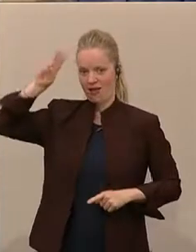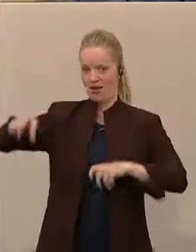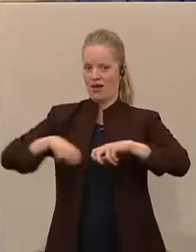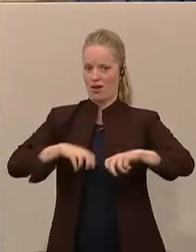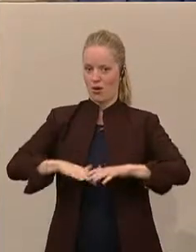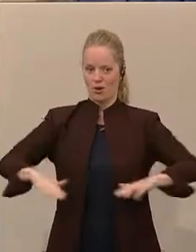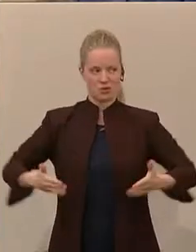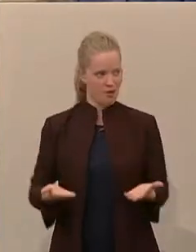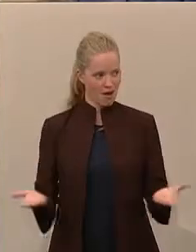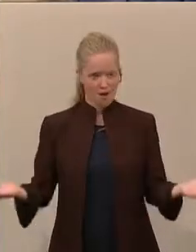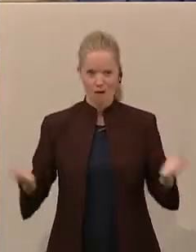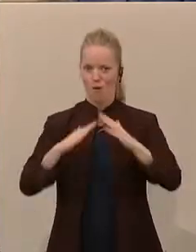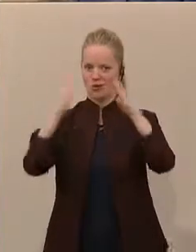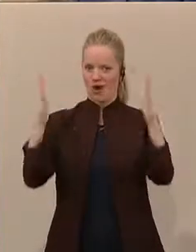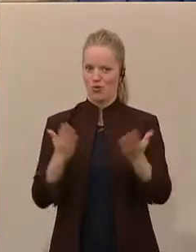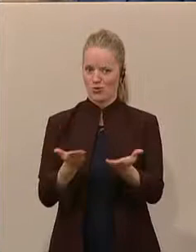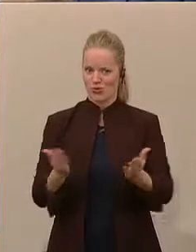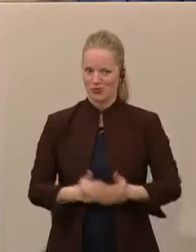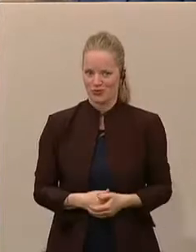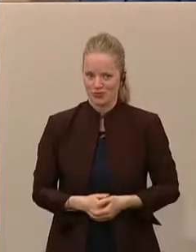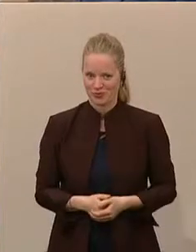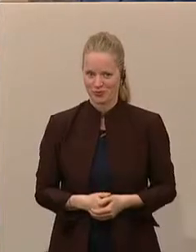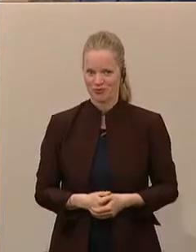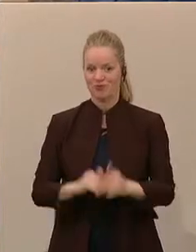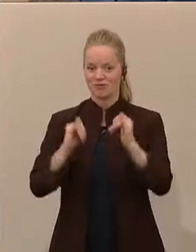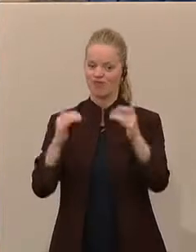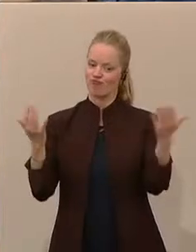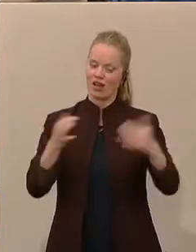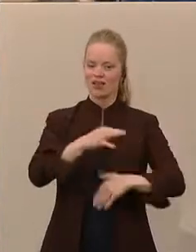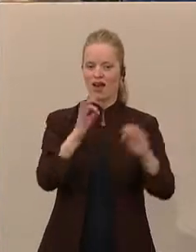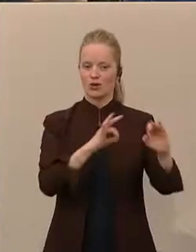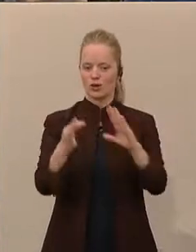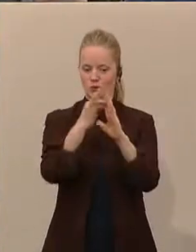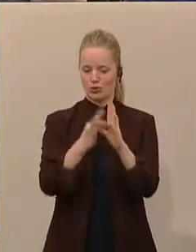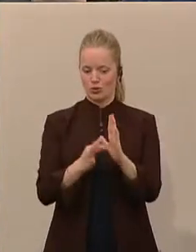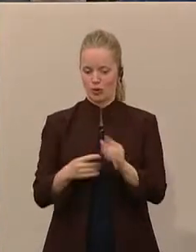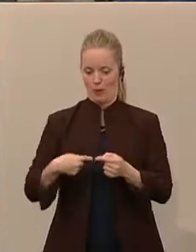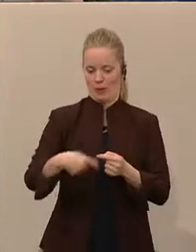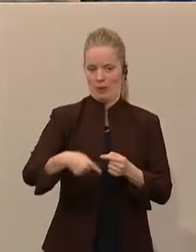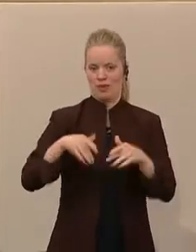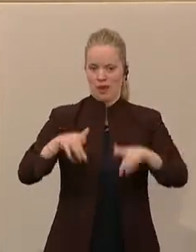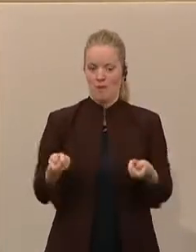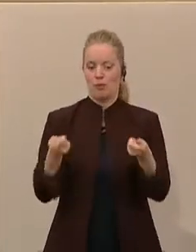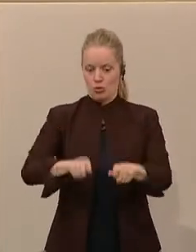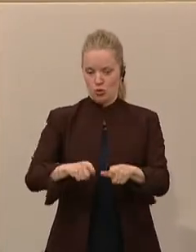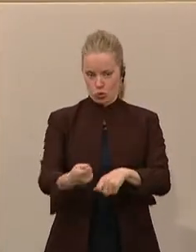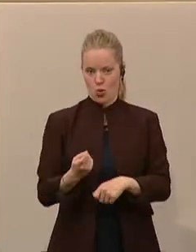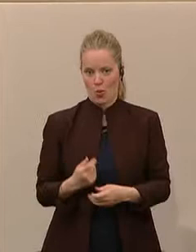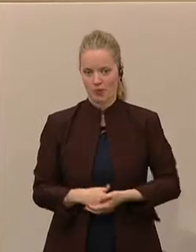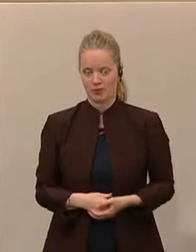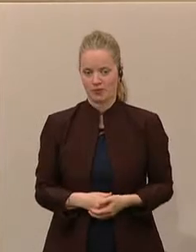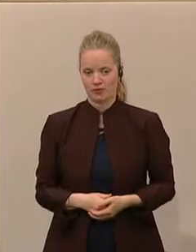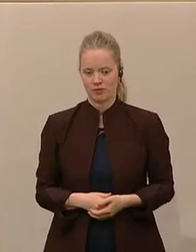Regierungsbank, Hohes Haus. Ja, die Tagesordnungspunkte, die jetzt in wenigen Minuten zur Beschlussfassung gelangen, sollten